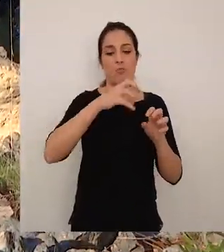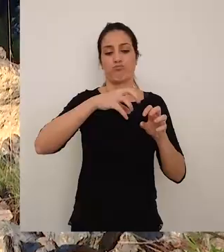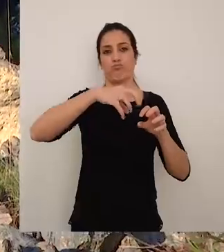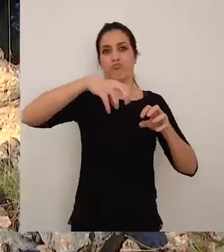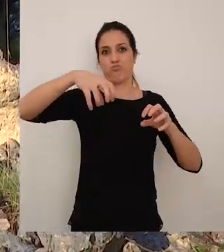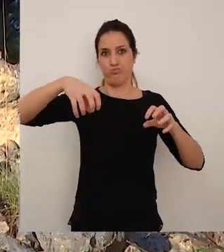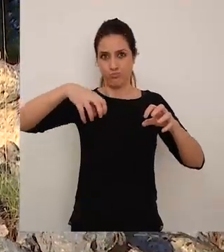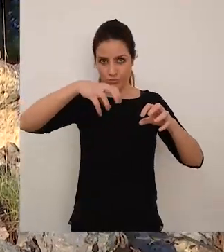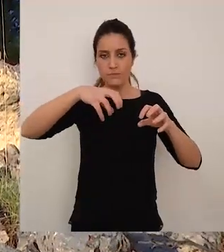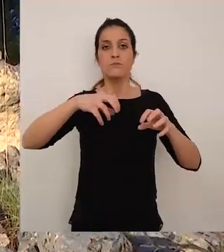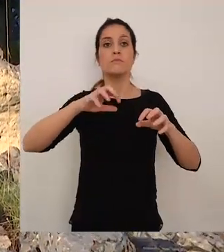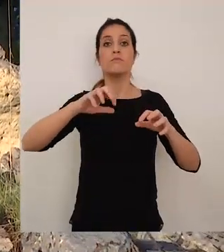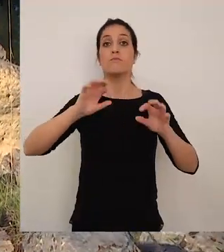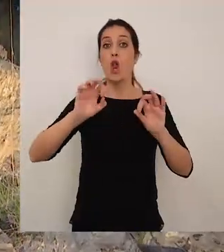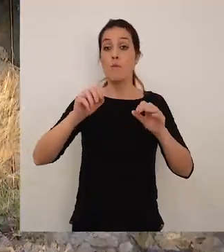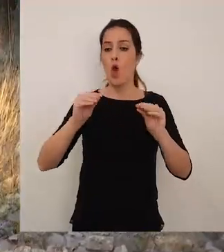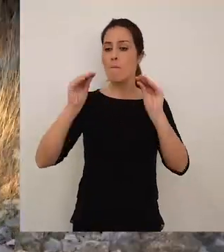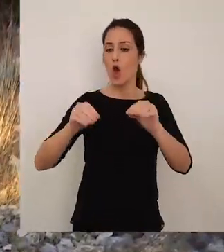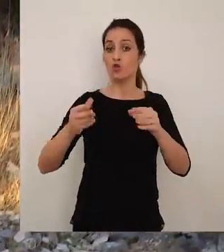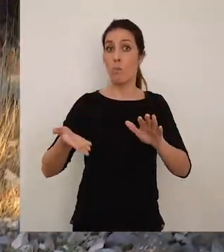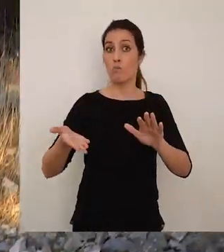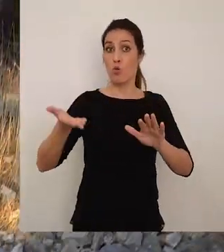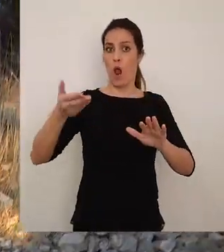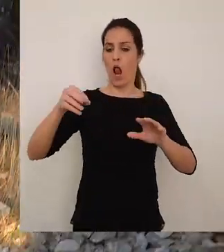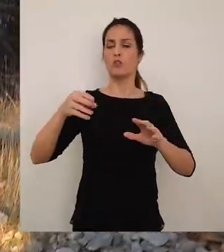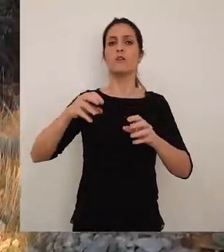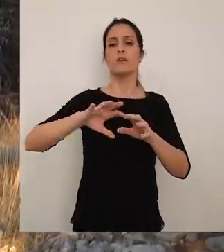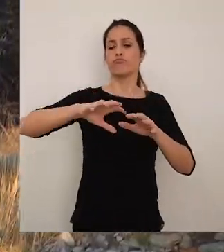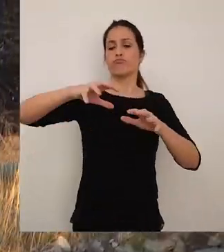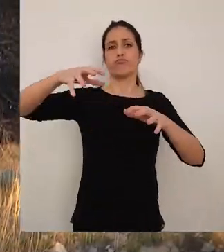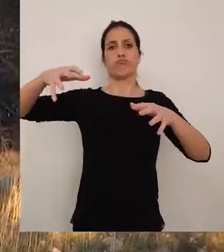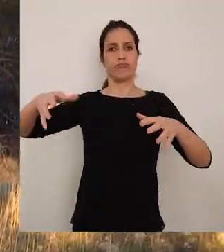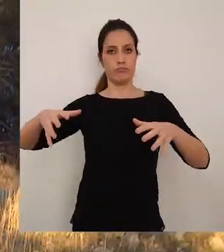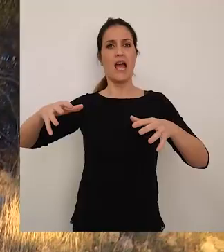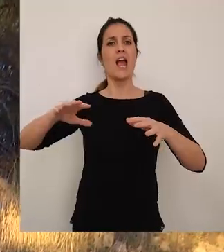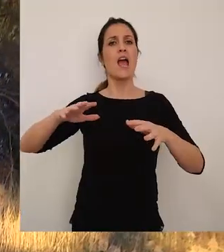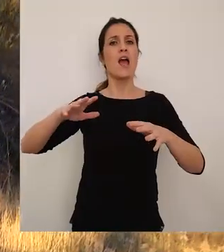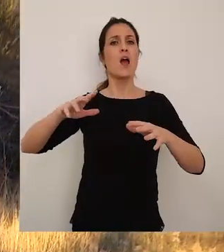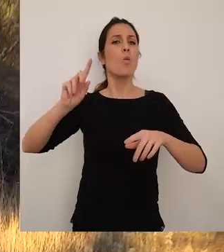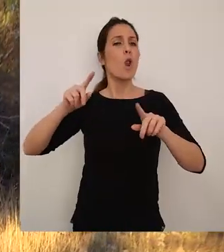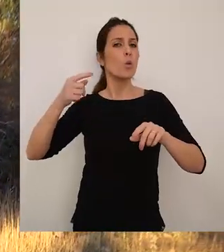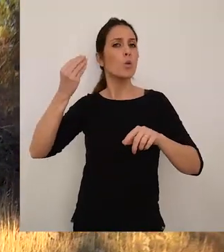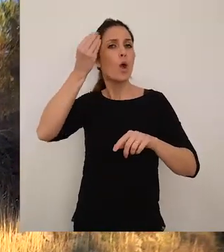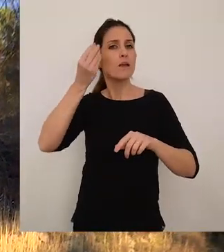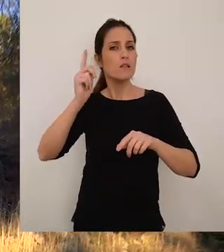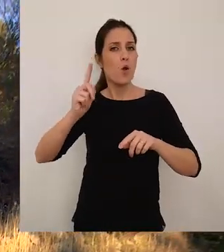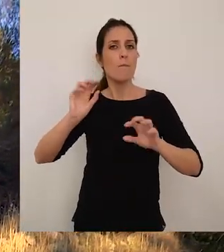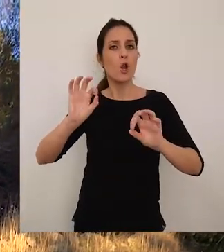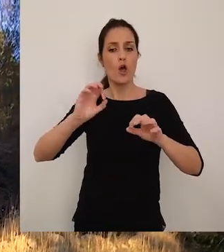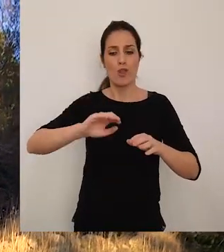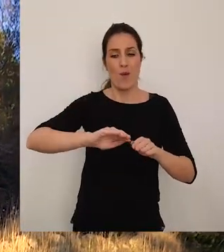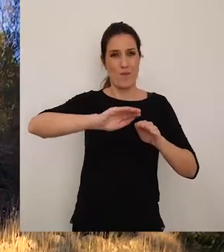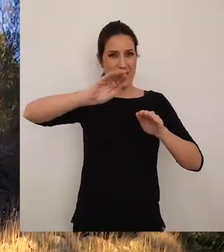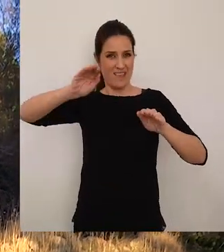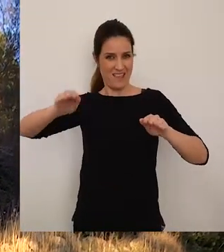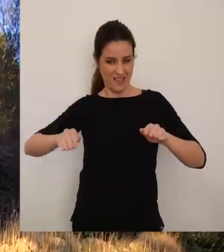del territorio. Molti ricercatori ritengono che le specchie fossero delle tombe monumentali erette in onore di un